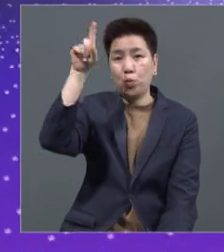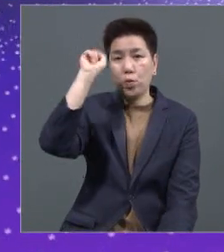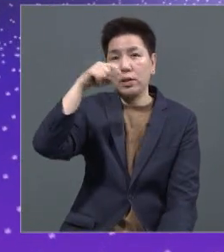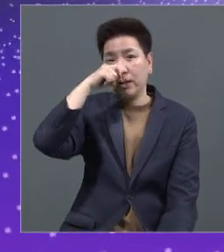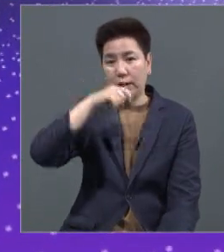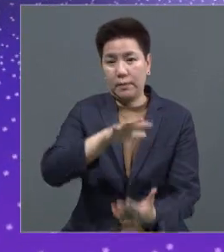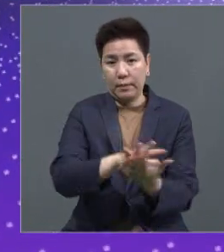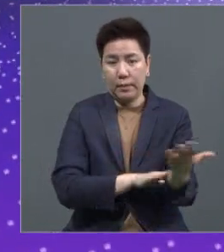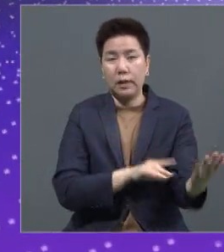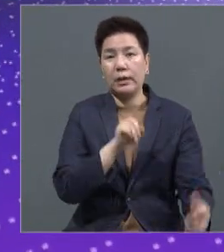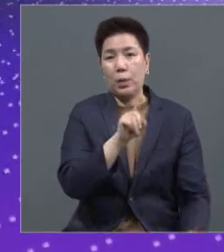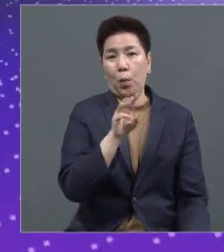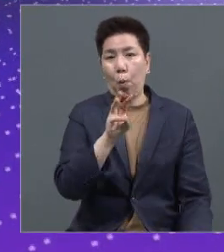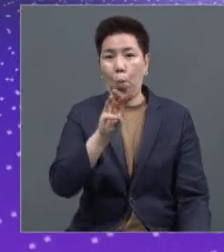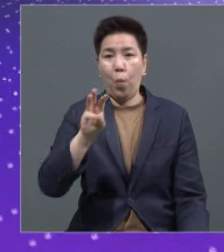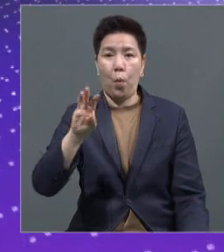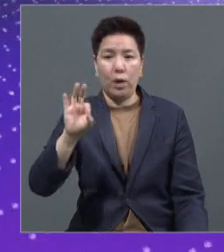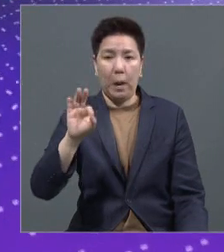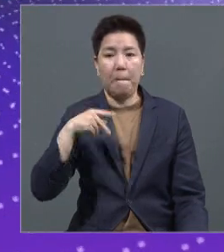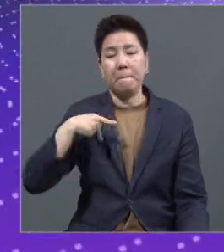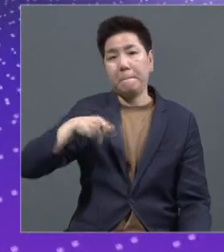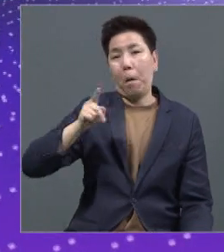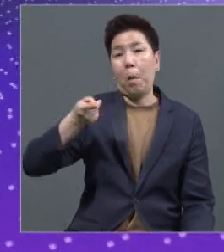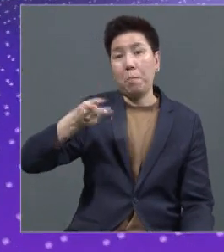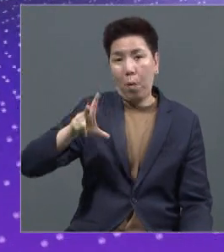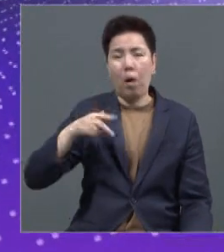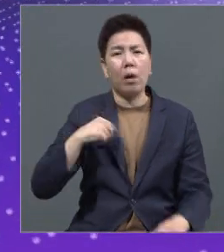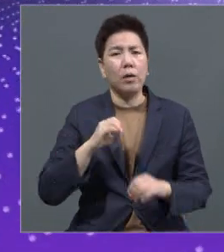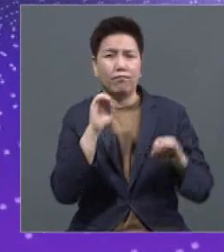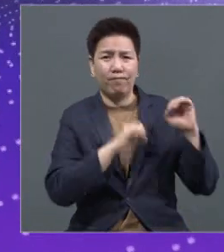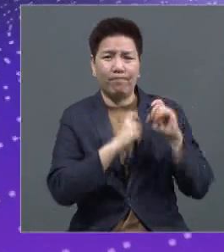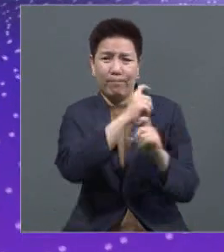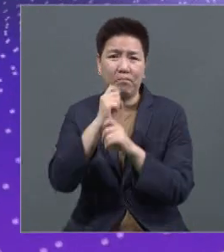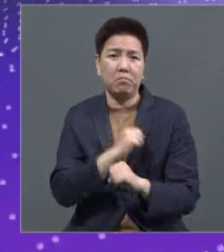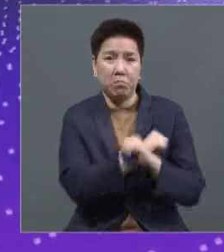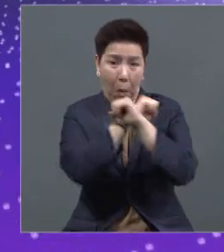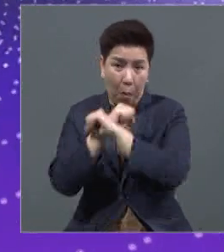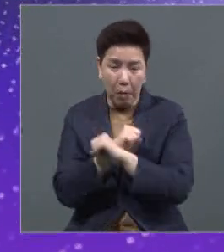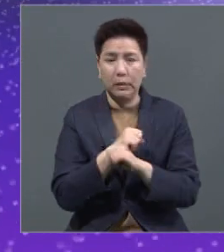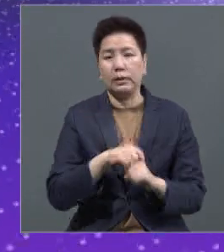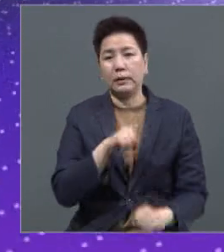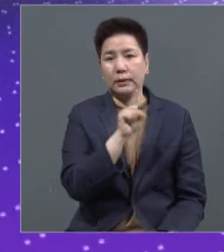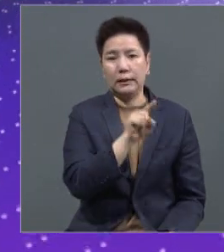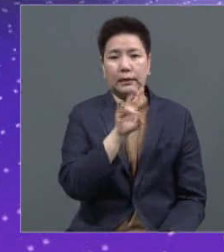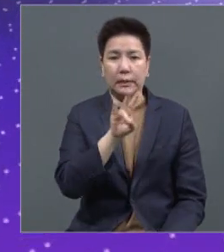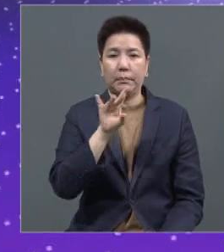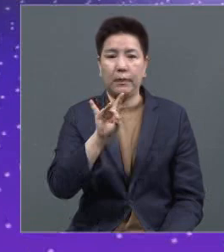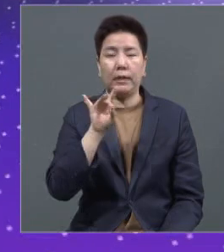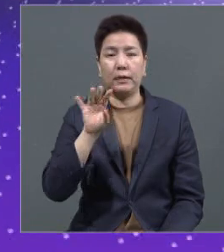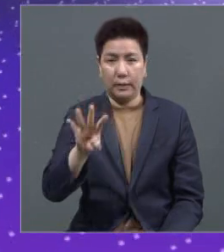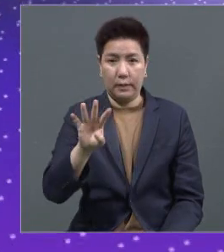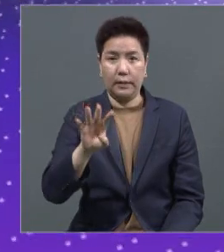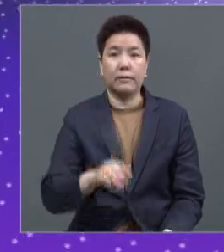ชาติ 1669แล้วก็ปพกรมป้องกันและบรรเทาสาธารณภัย1784ครับ